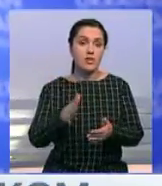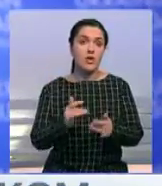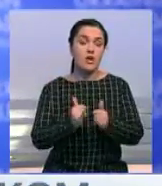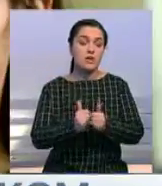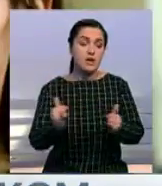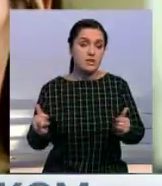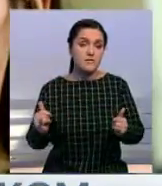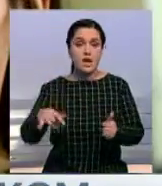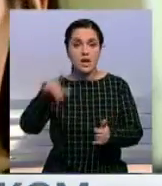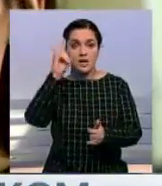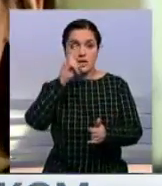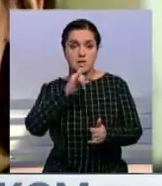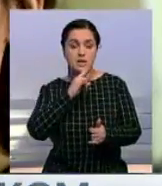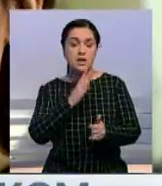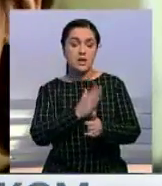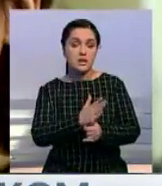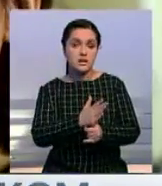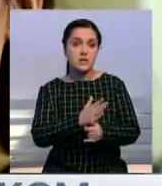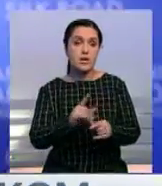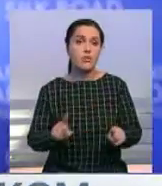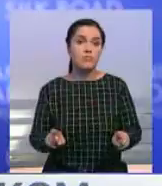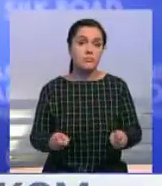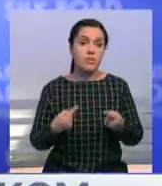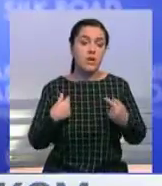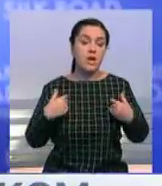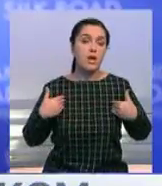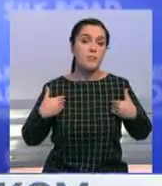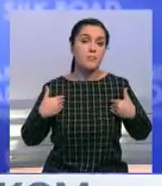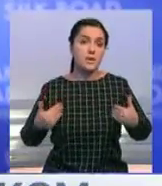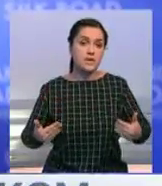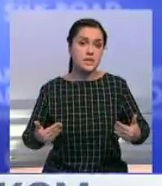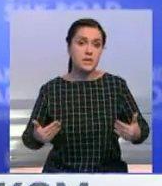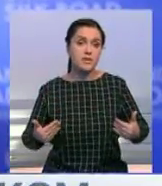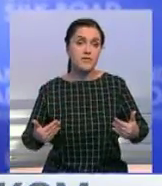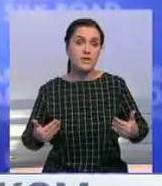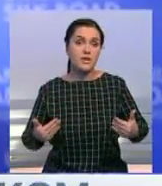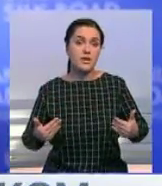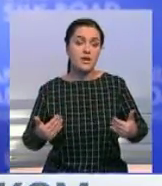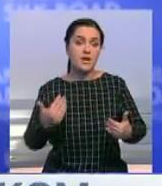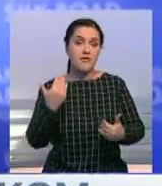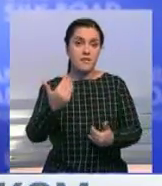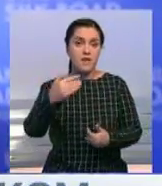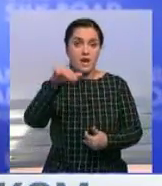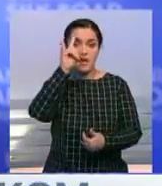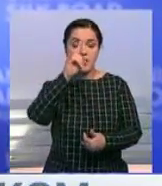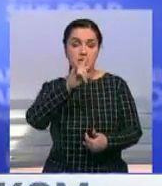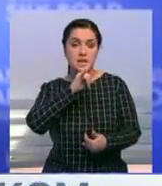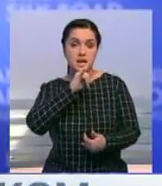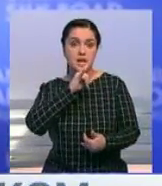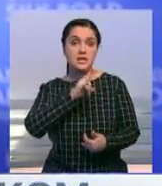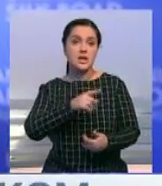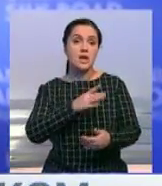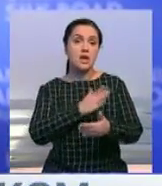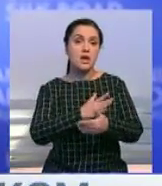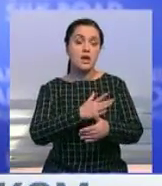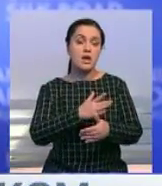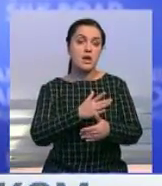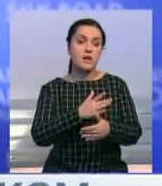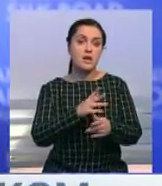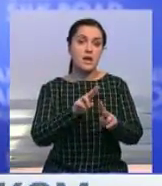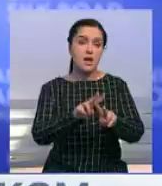страны, Казахстан. Я поздравляю прекрасный Казахстан, чудесную страну,